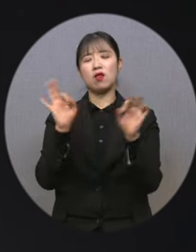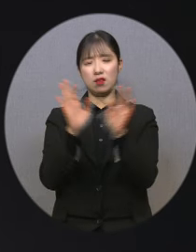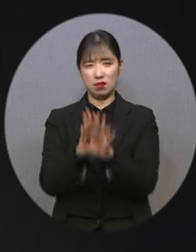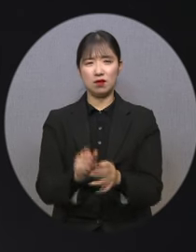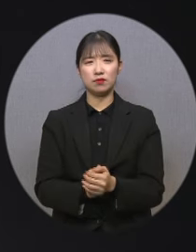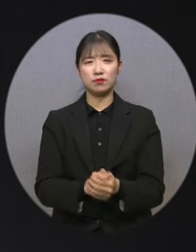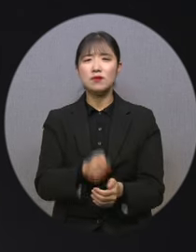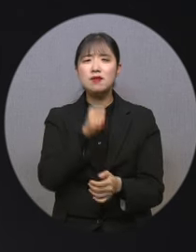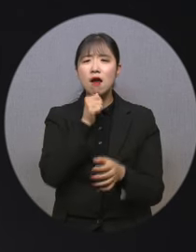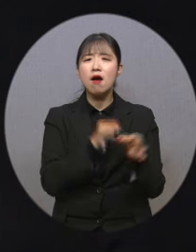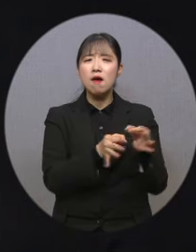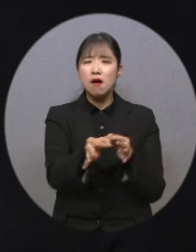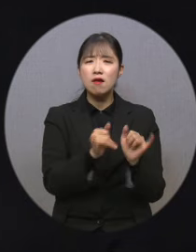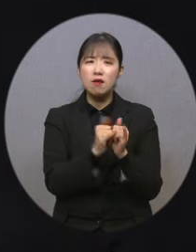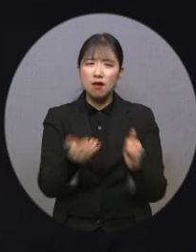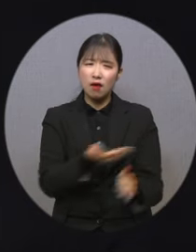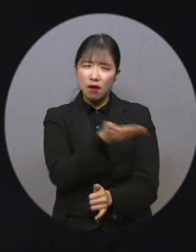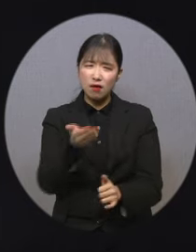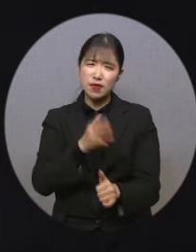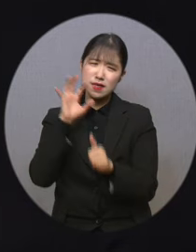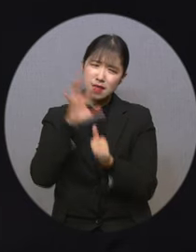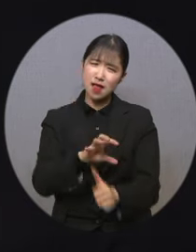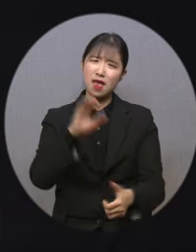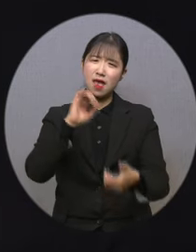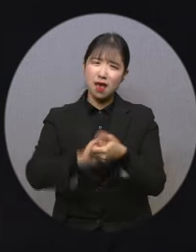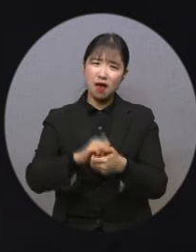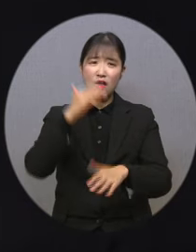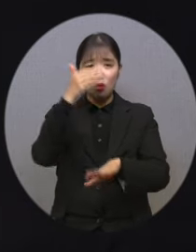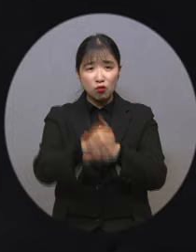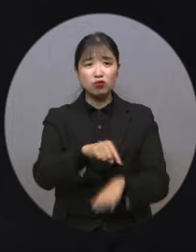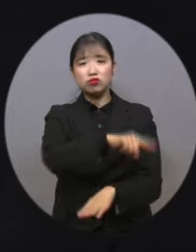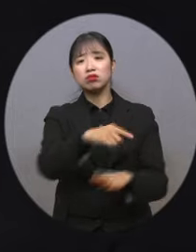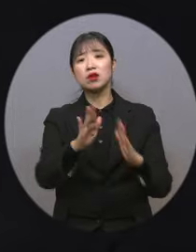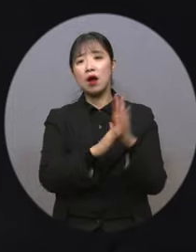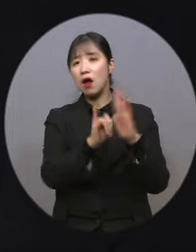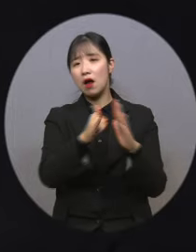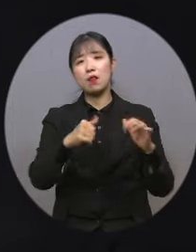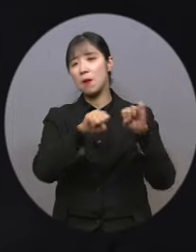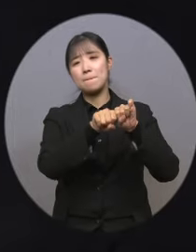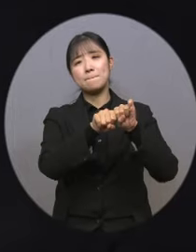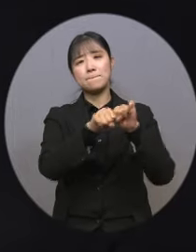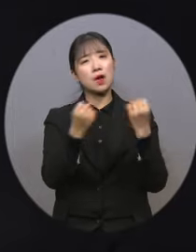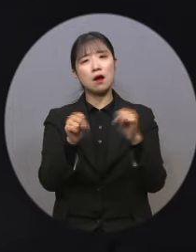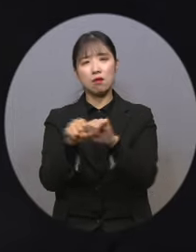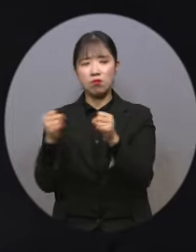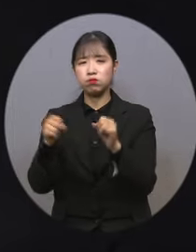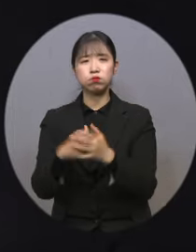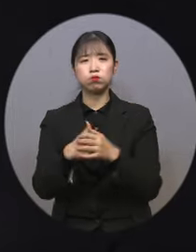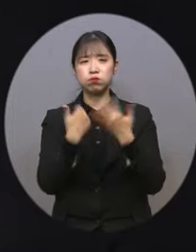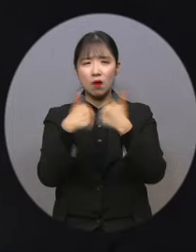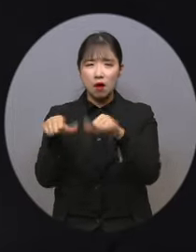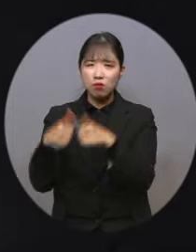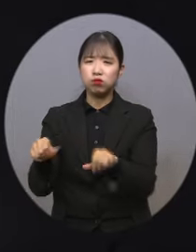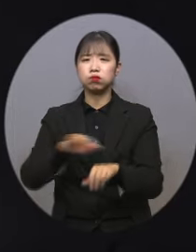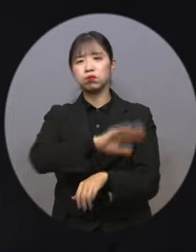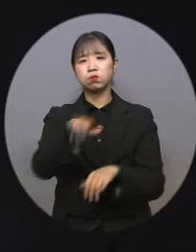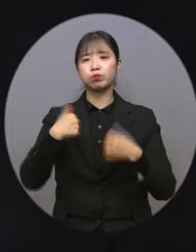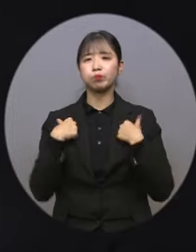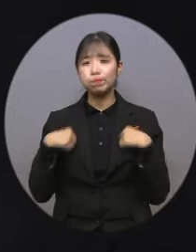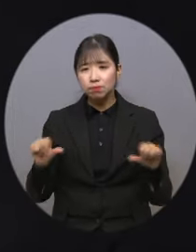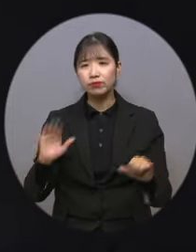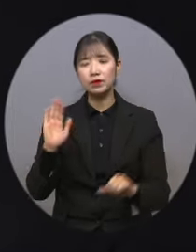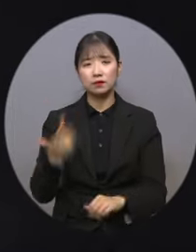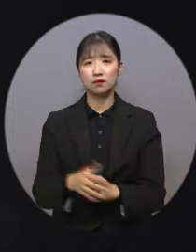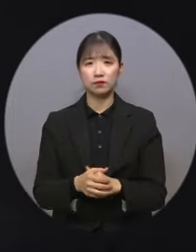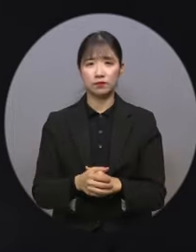제안을 이런 식으로 하다가는 소상공인들이 가정이 파괴 되요 수많은 사람의 가정이 파괴되고 자포자기 가 됩니다